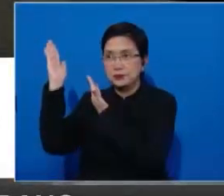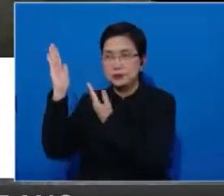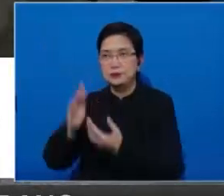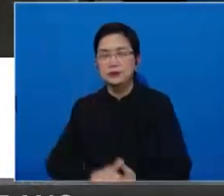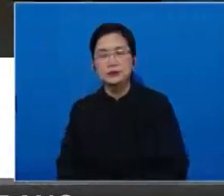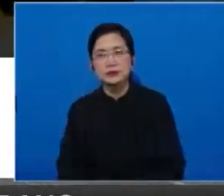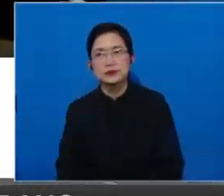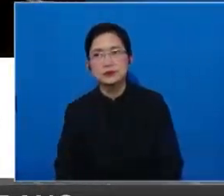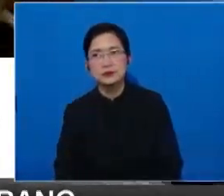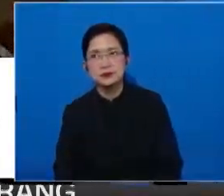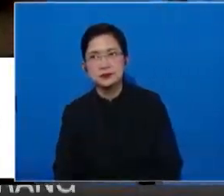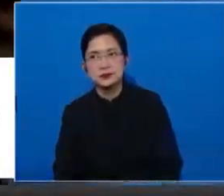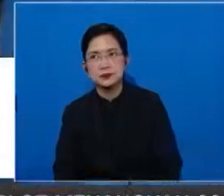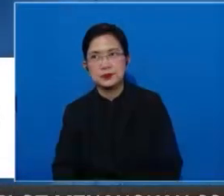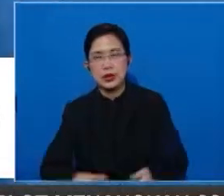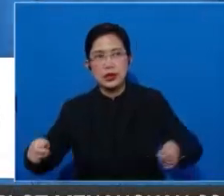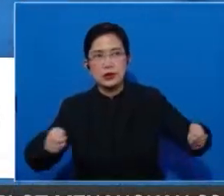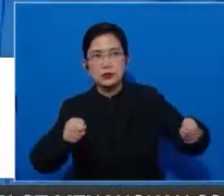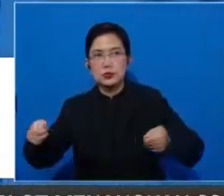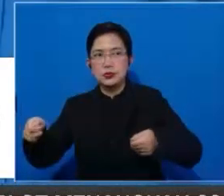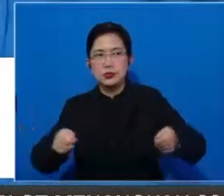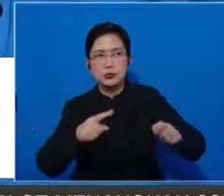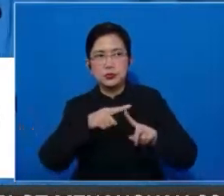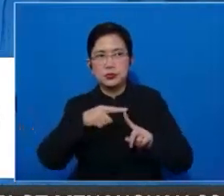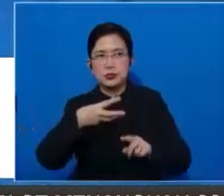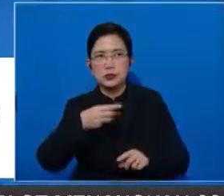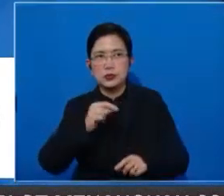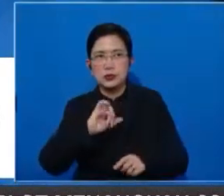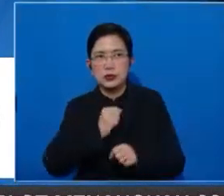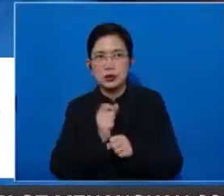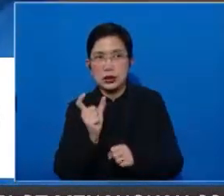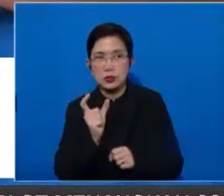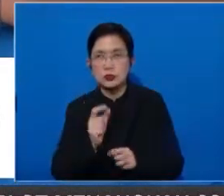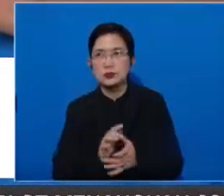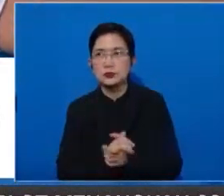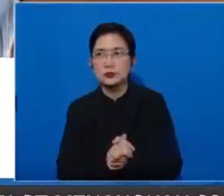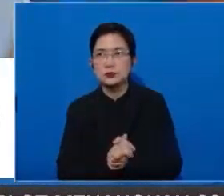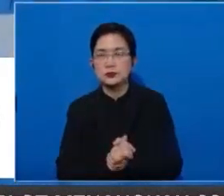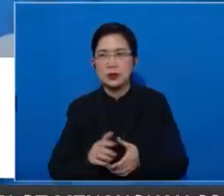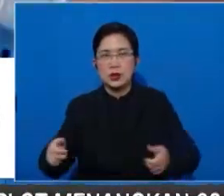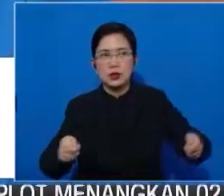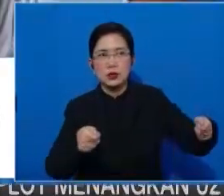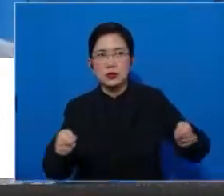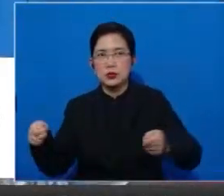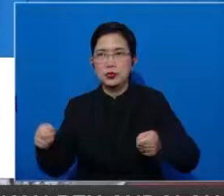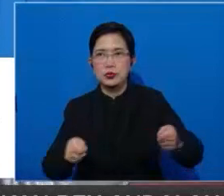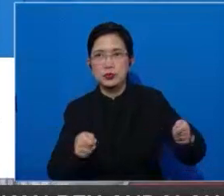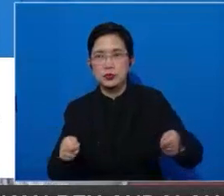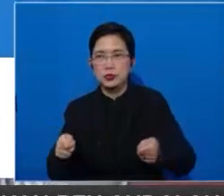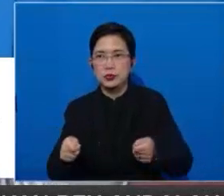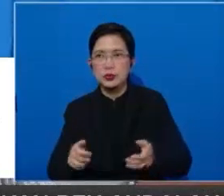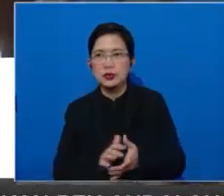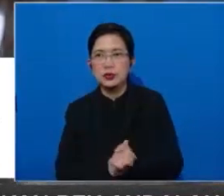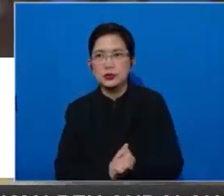Selain mengayak si tepungnya, nah si adonannya ini, si milk crepes ini juga harus disaring lagi.